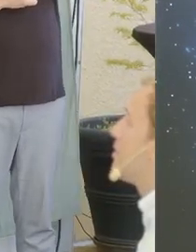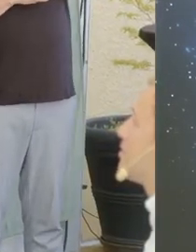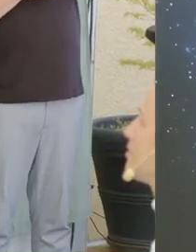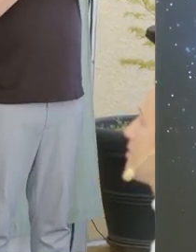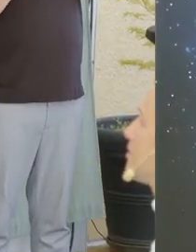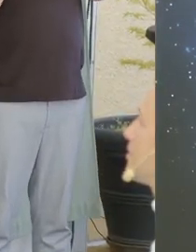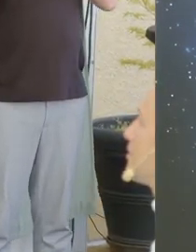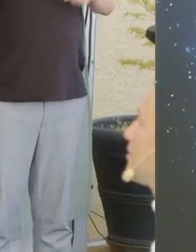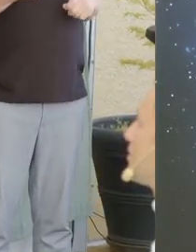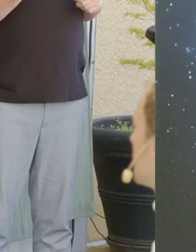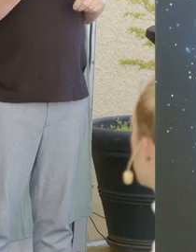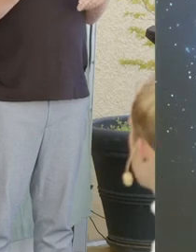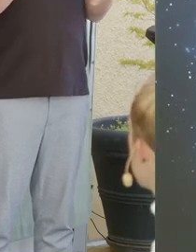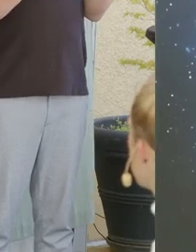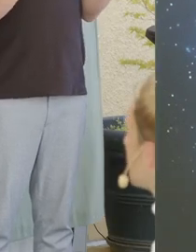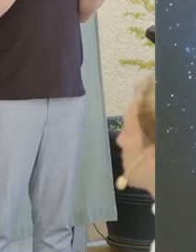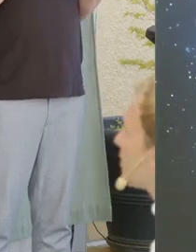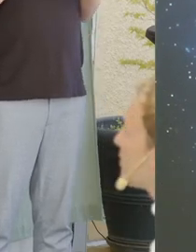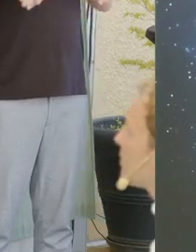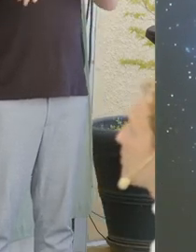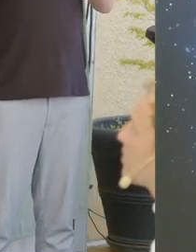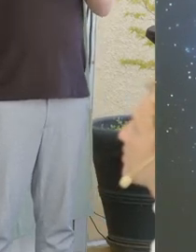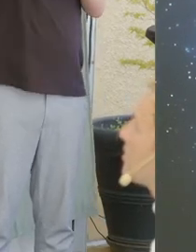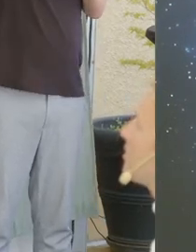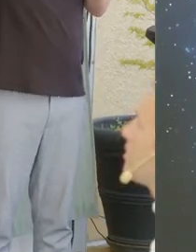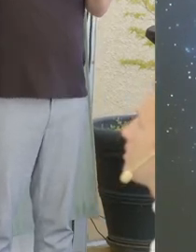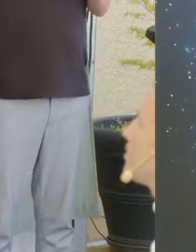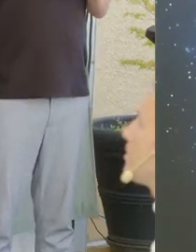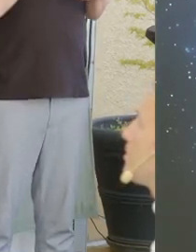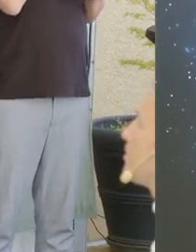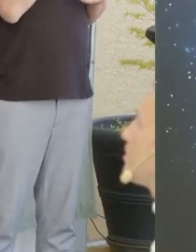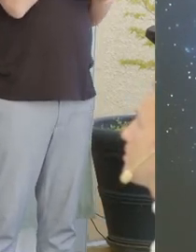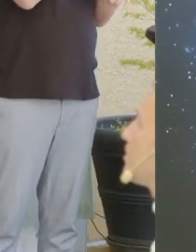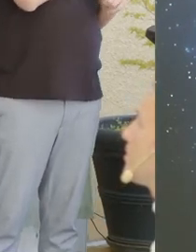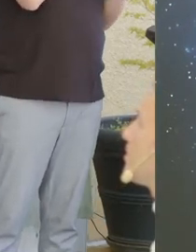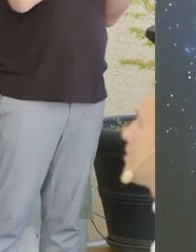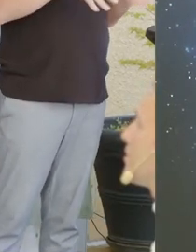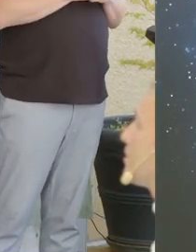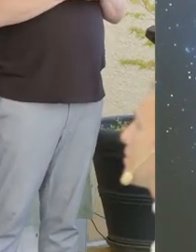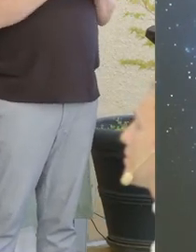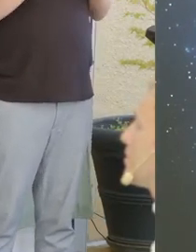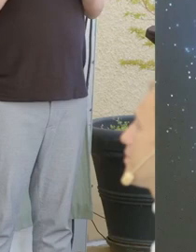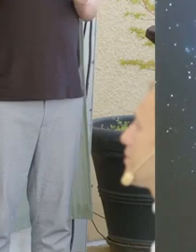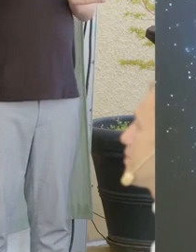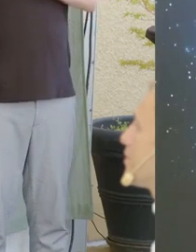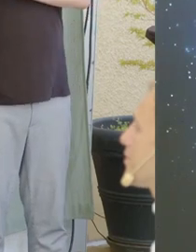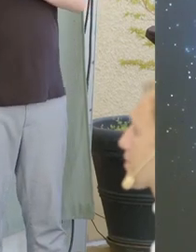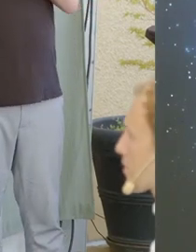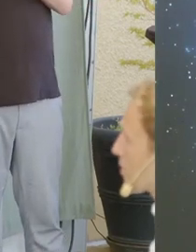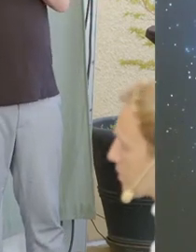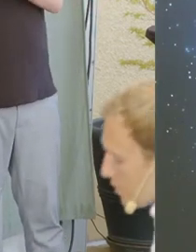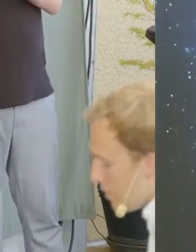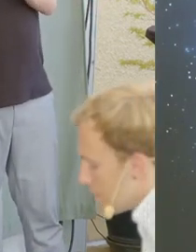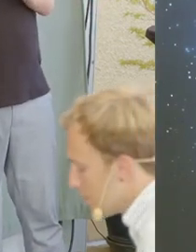material. Det kräver kraftfulla datorer. Och det kräver också en lagstiftning som tillåter bearbetning av det här materialet. Och